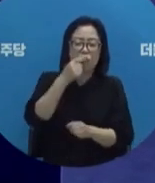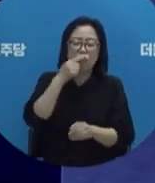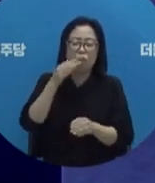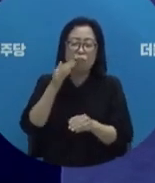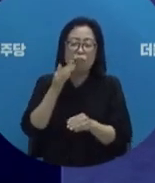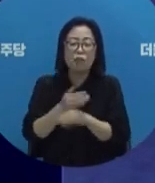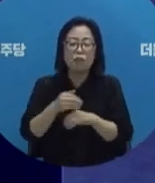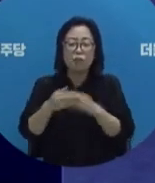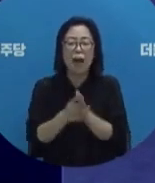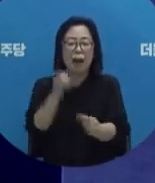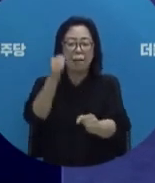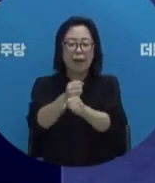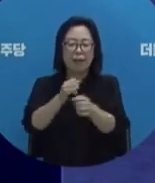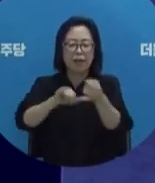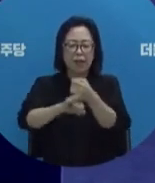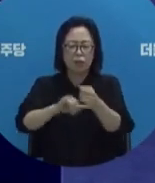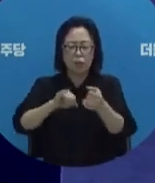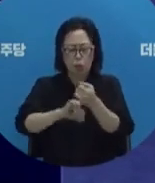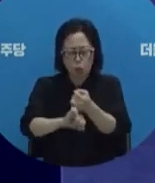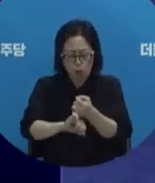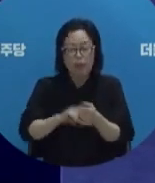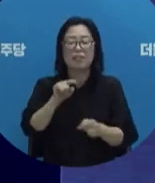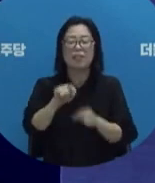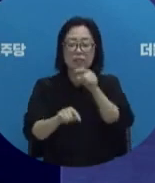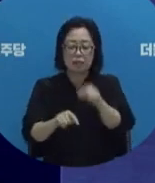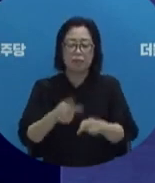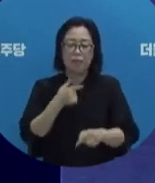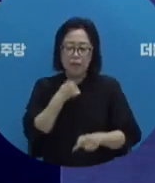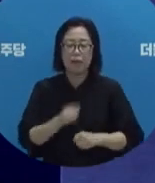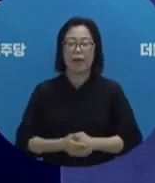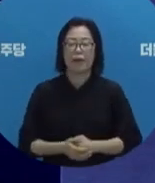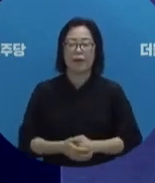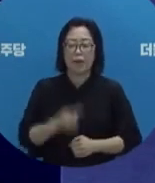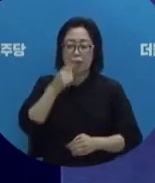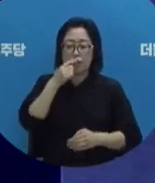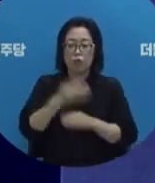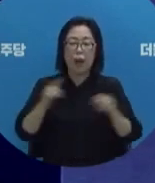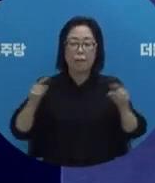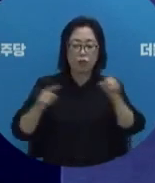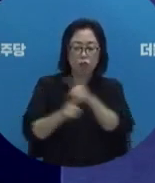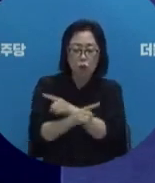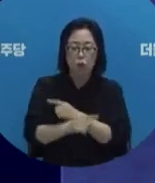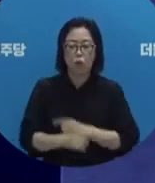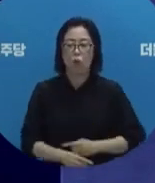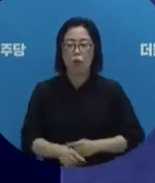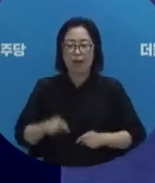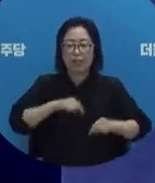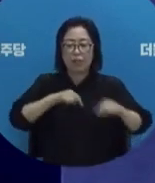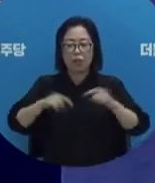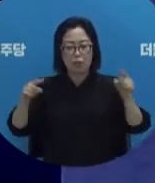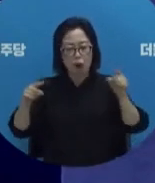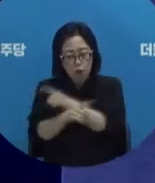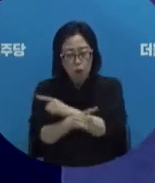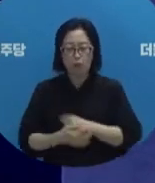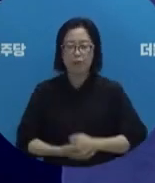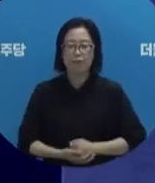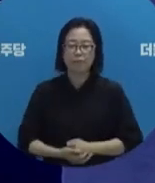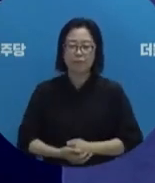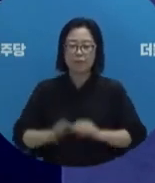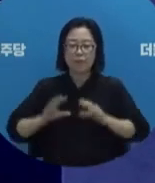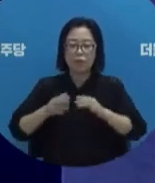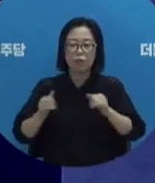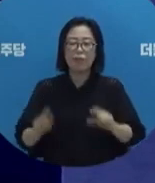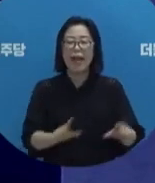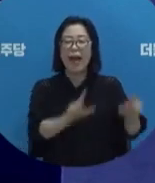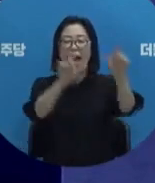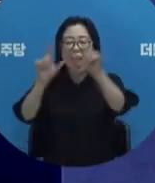약속을 제대로 지키고 실천할 것입니다 민주당을 바꾸고 정치를 바꾸고 국민의